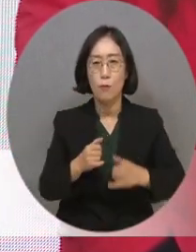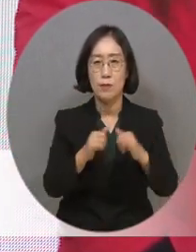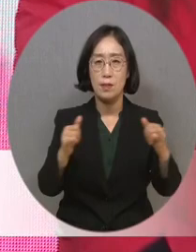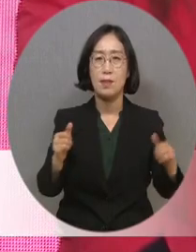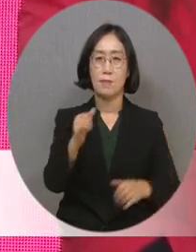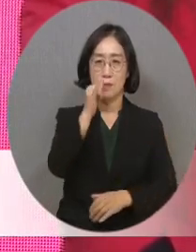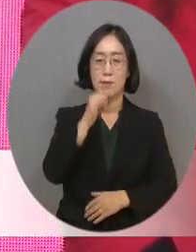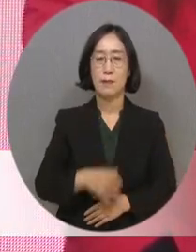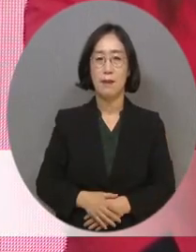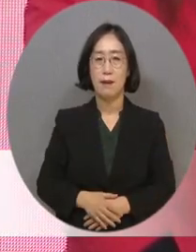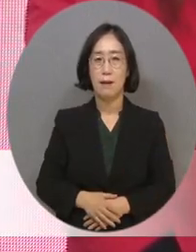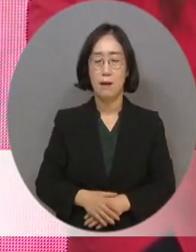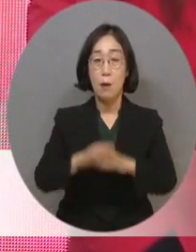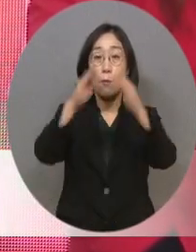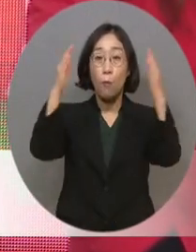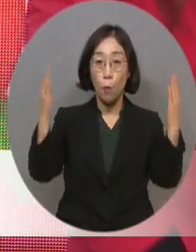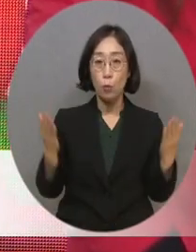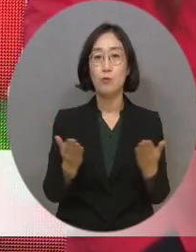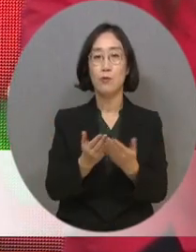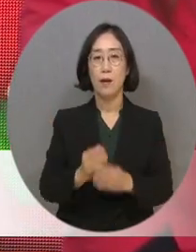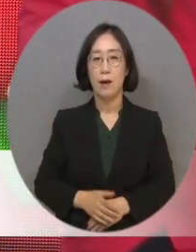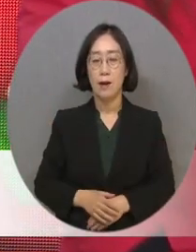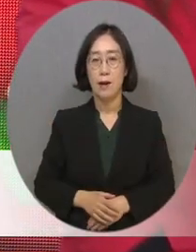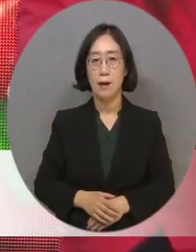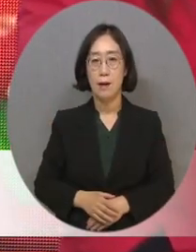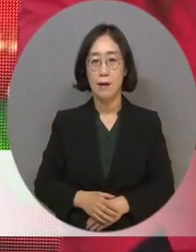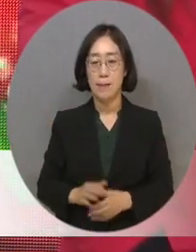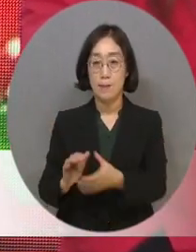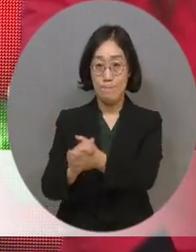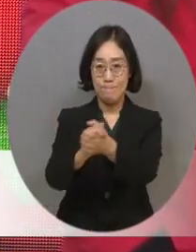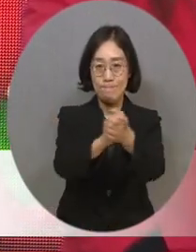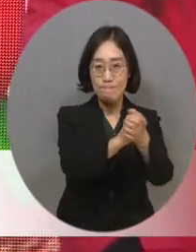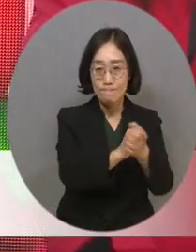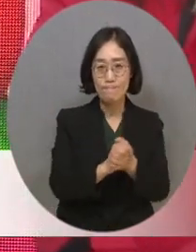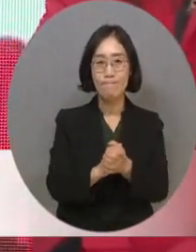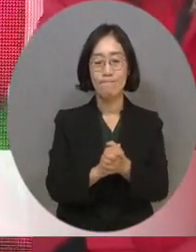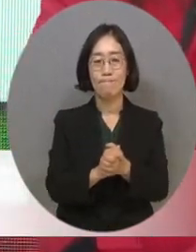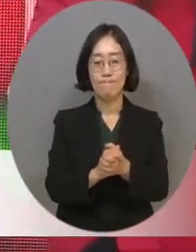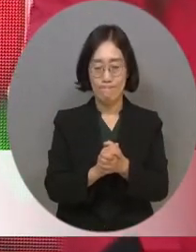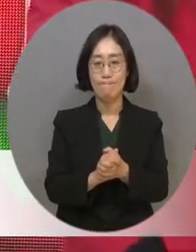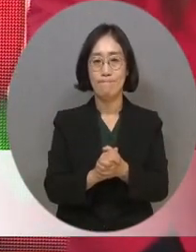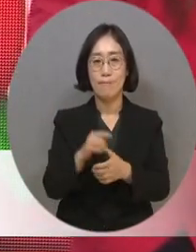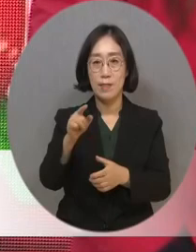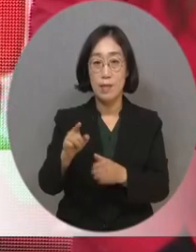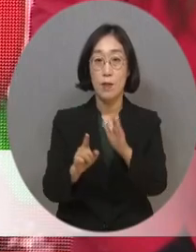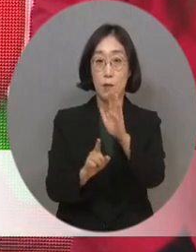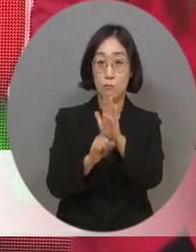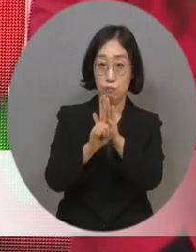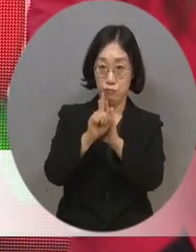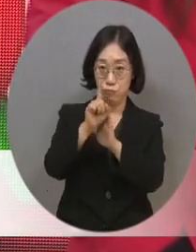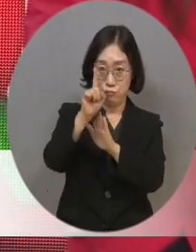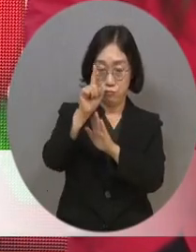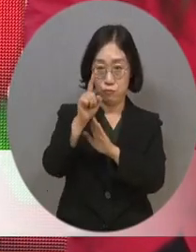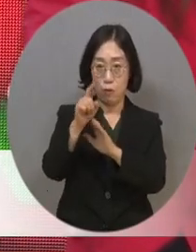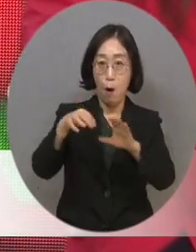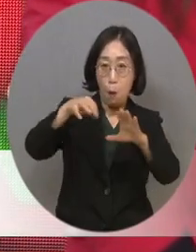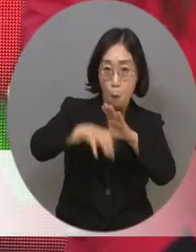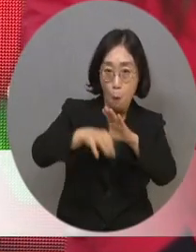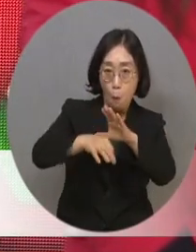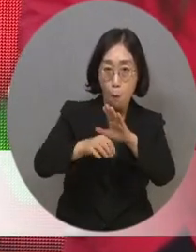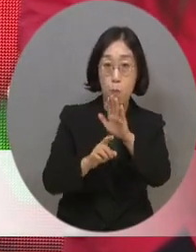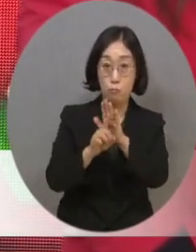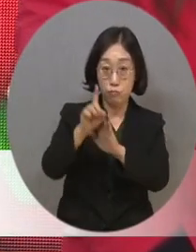같습니다. 우리 모두가 손을 마주잡고 여기에 있는 나눔의 온도계를